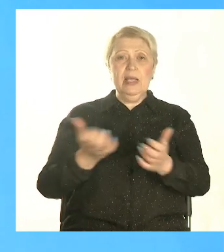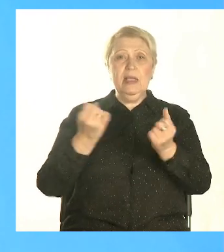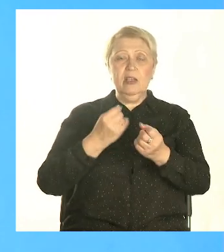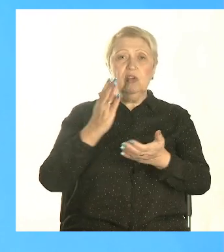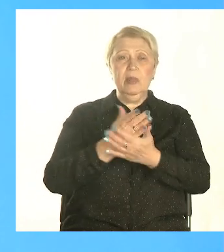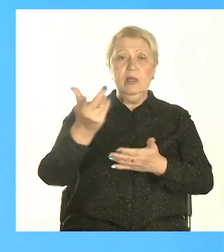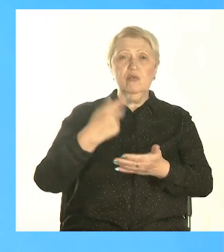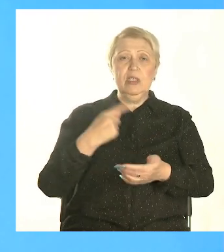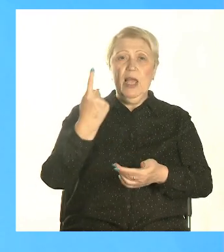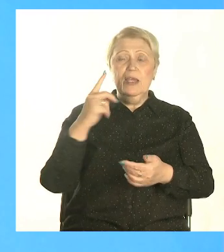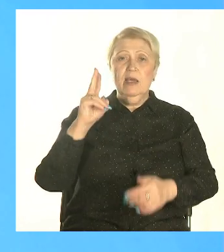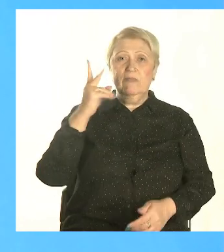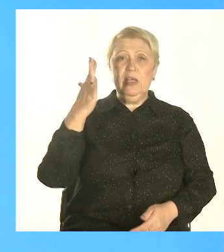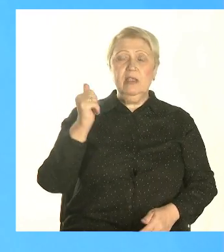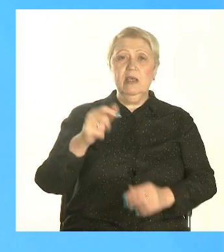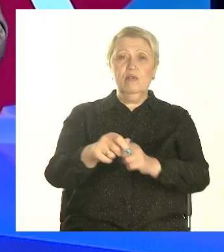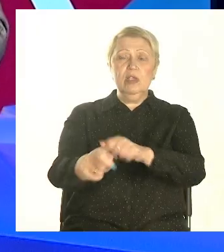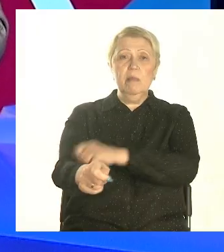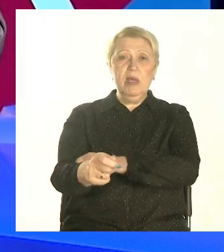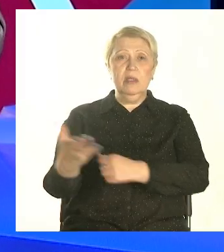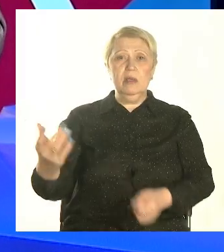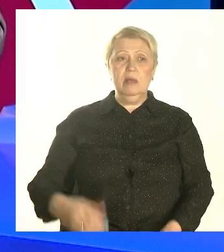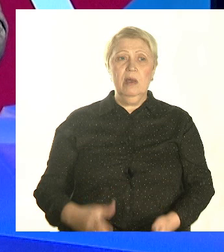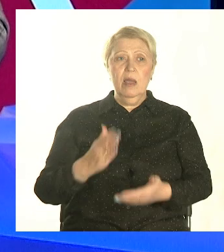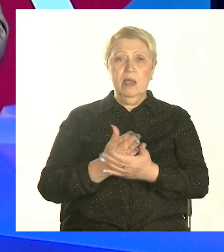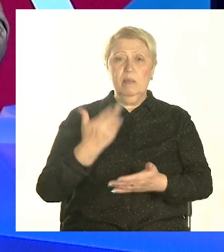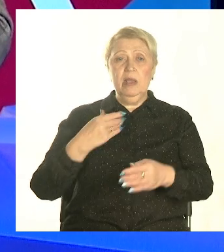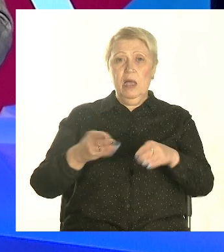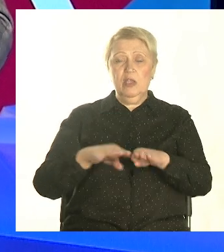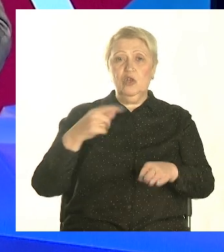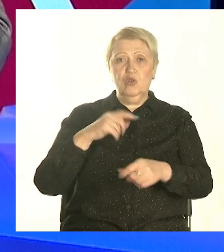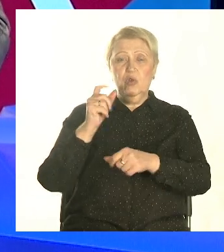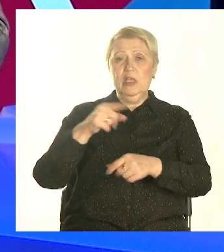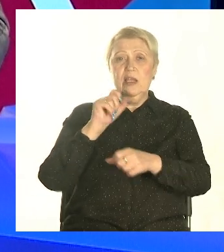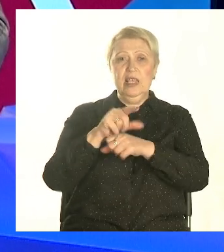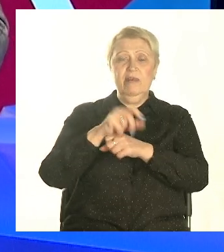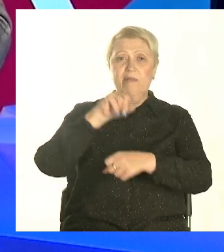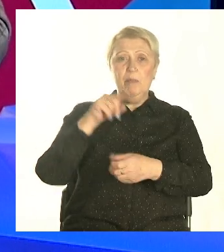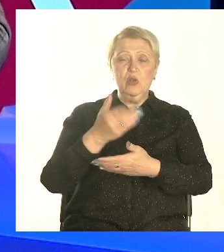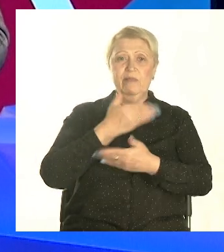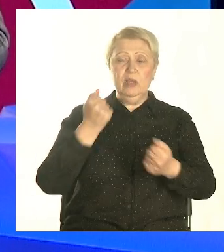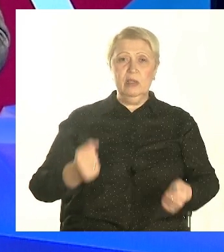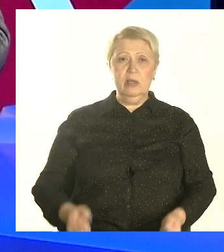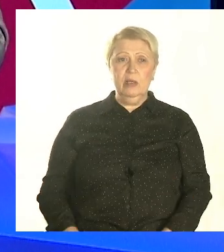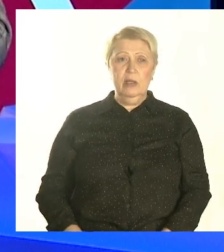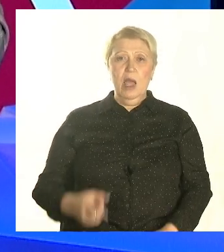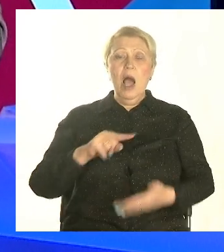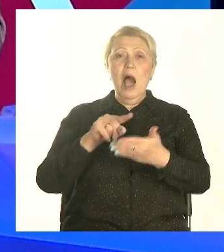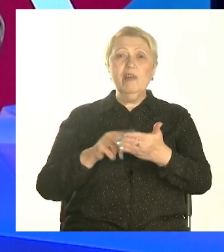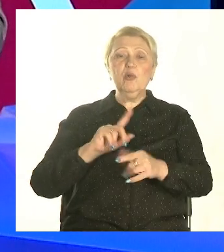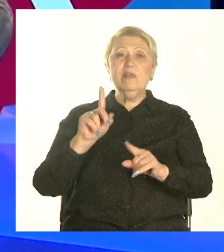квадратный метр. То есть было так же? И было так же. Хорошо. Никто было не задавал вопрос. Никто не задавал вопросов, но они появляются сейчас.